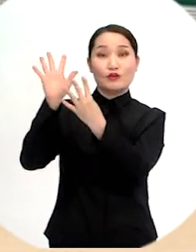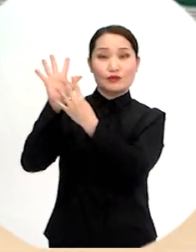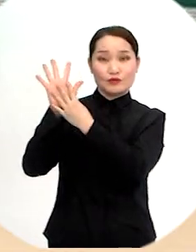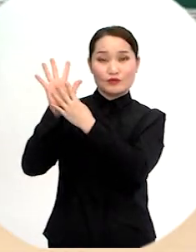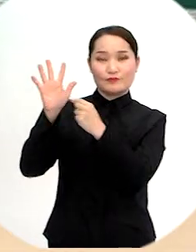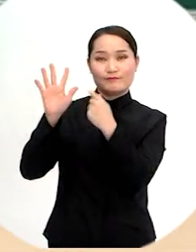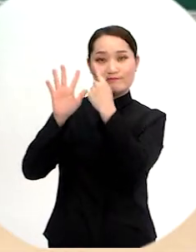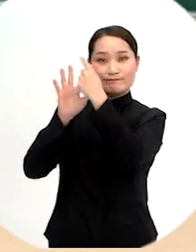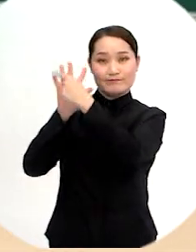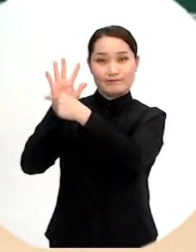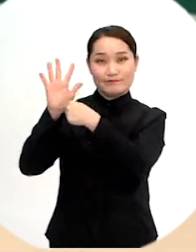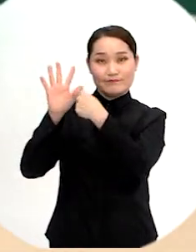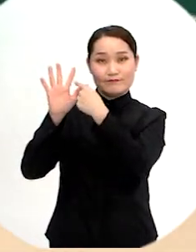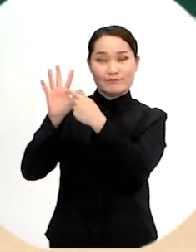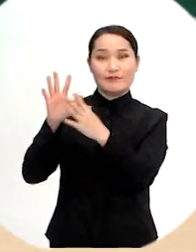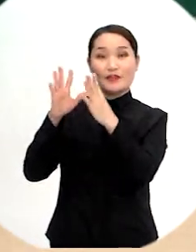9